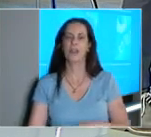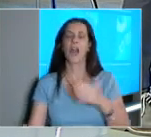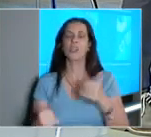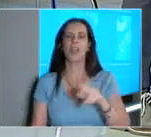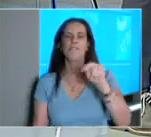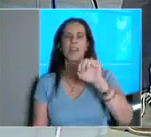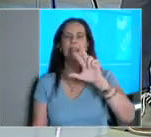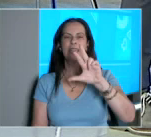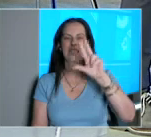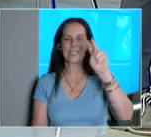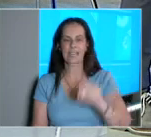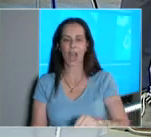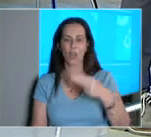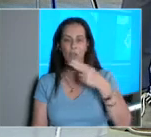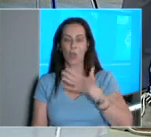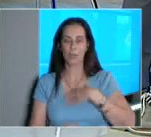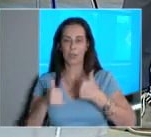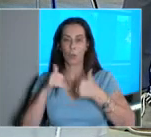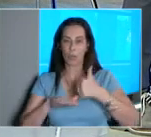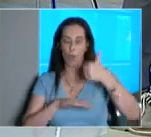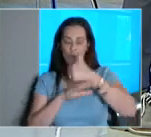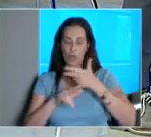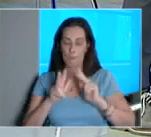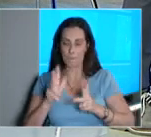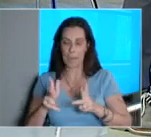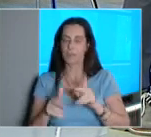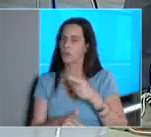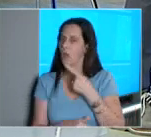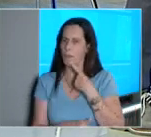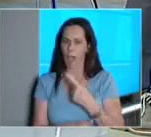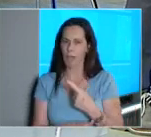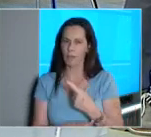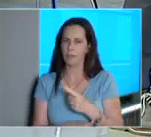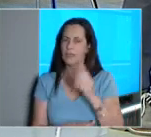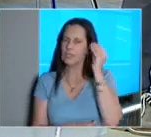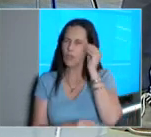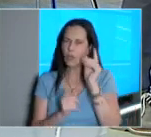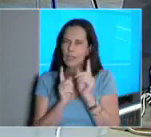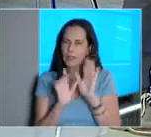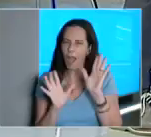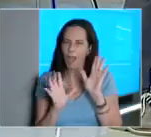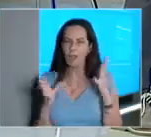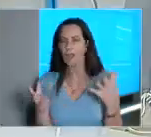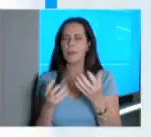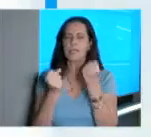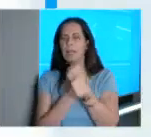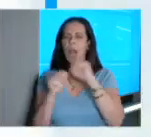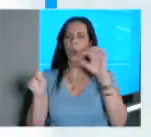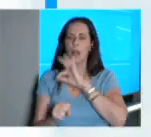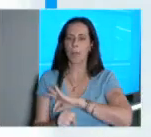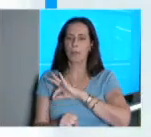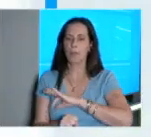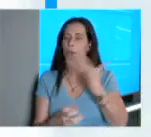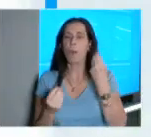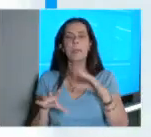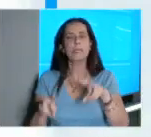הורוביץ, המועמד החדש לרשות העבודה מרץ ולשעבר עיתונאי, אומר ככה, תזכורת קטנה לאביר החילונים החדש לליברמן, היו